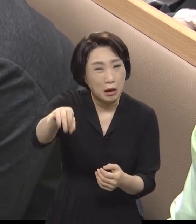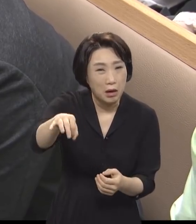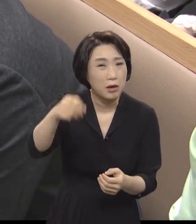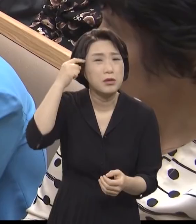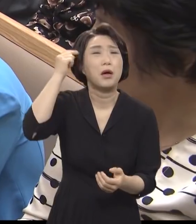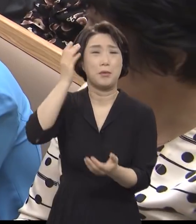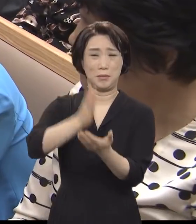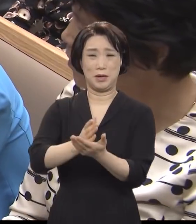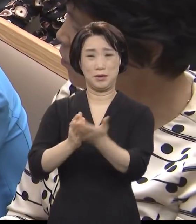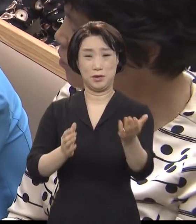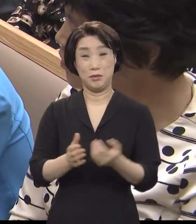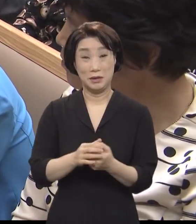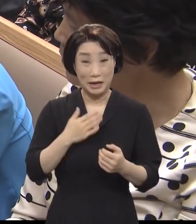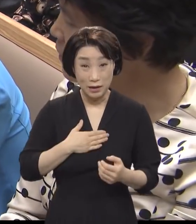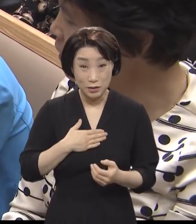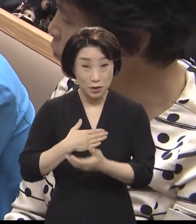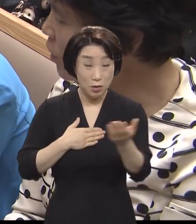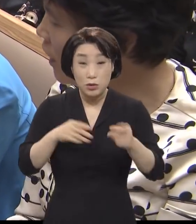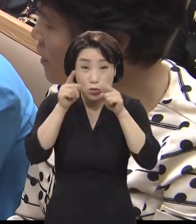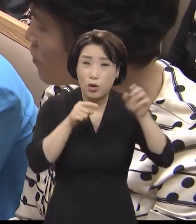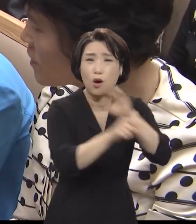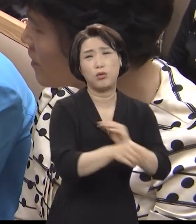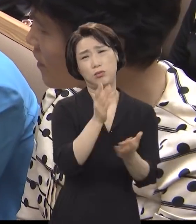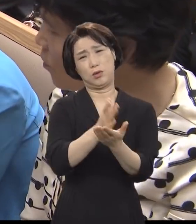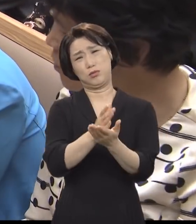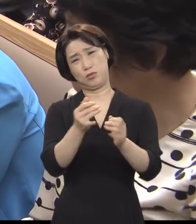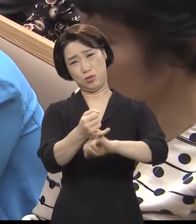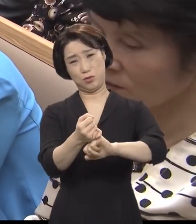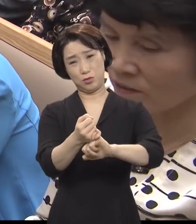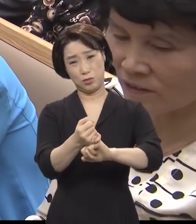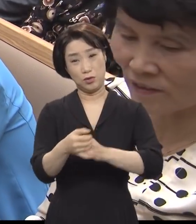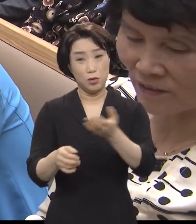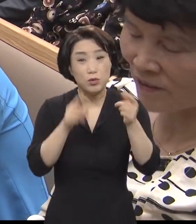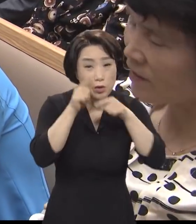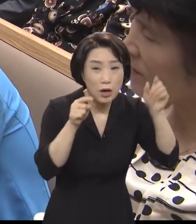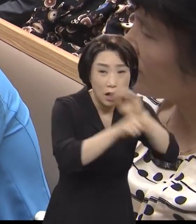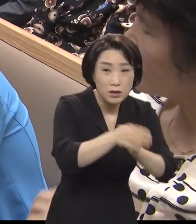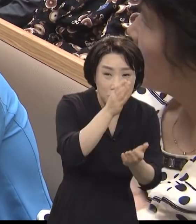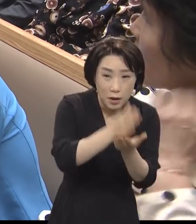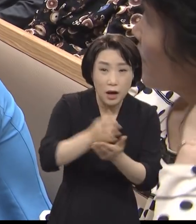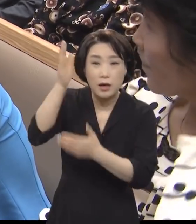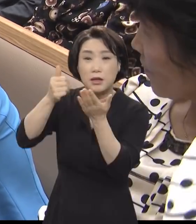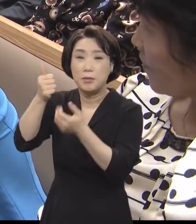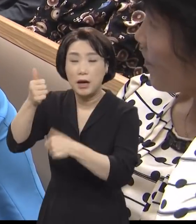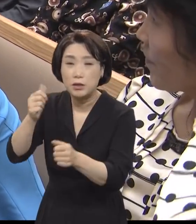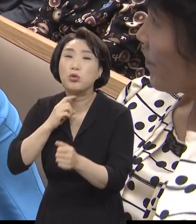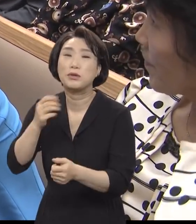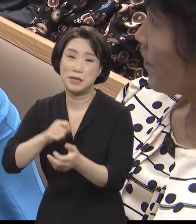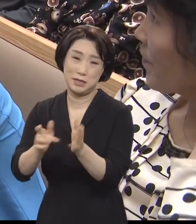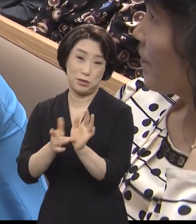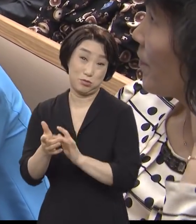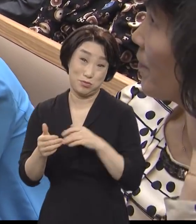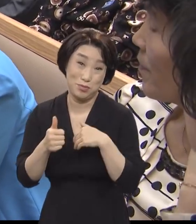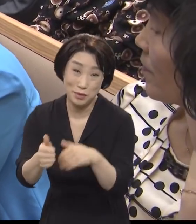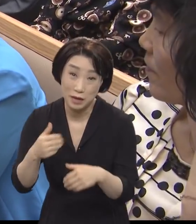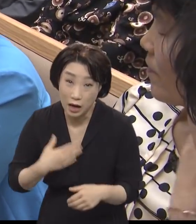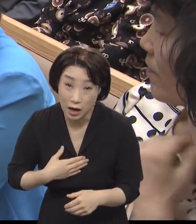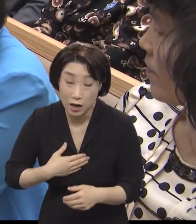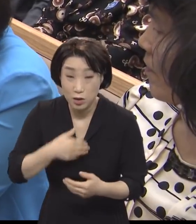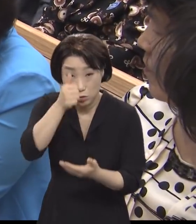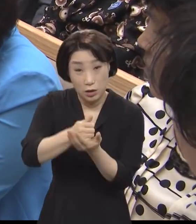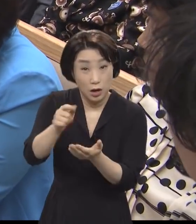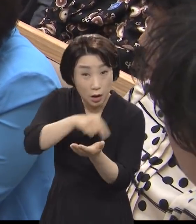듣지 마세요 우리는 절대 지옥 가면 안 돼요 지옥 가지 말라고 하나님이 아들 독생자를 죽였어 제